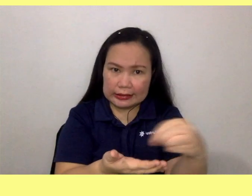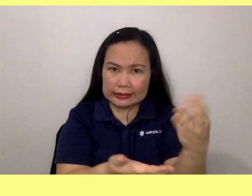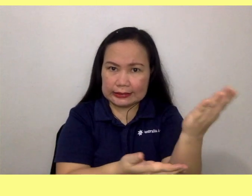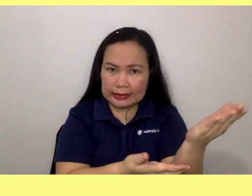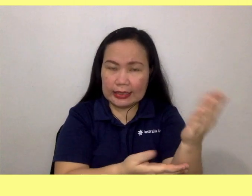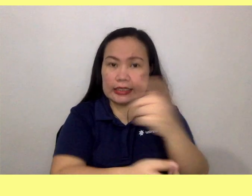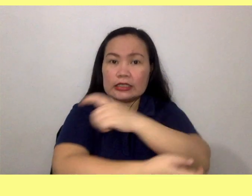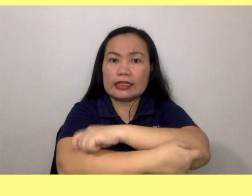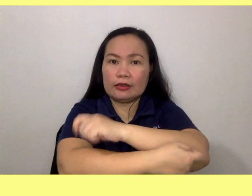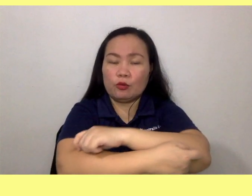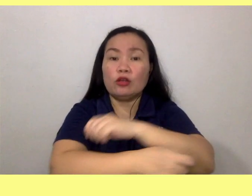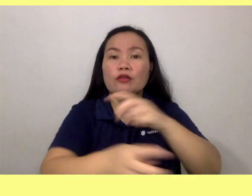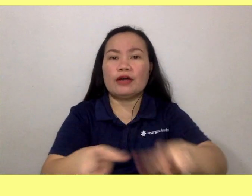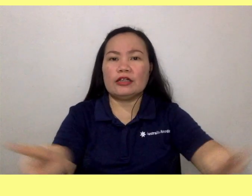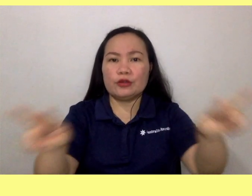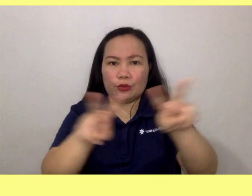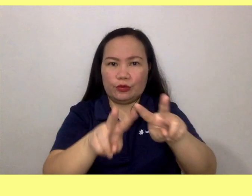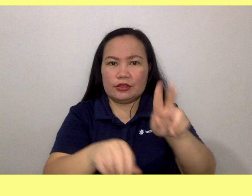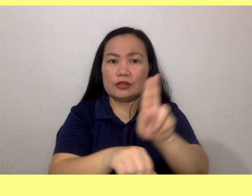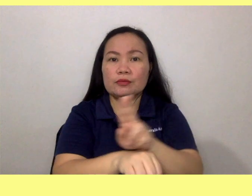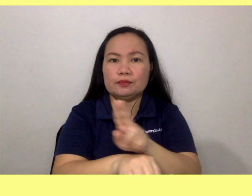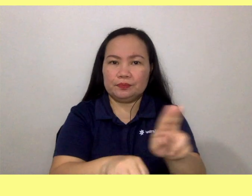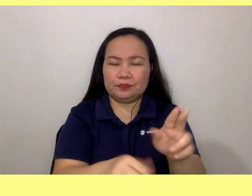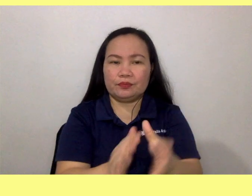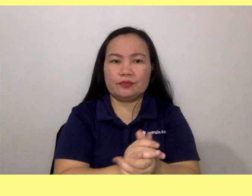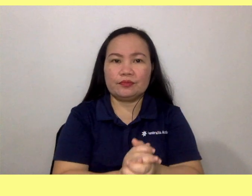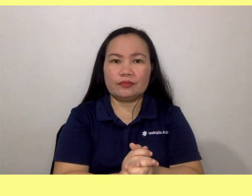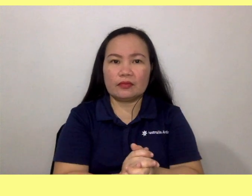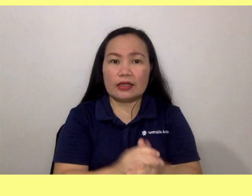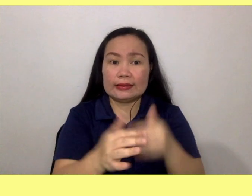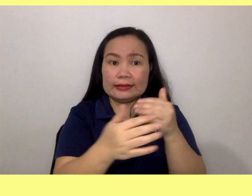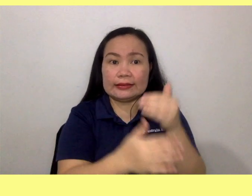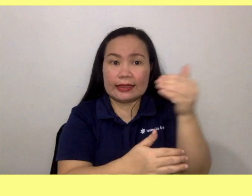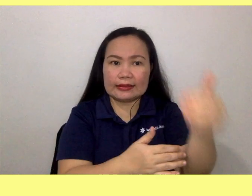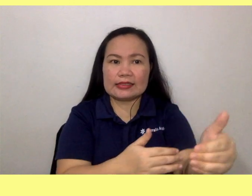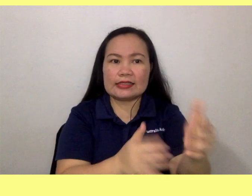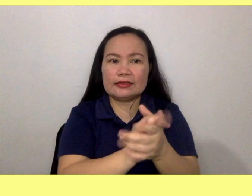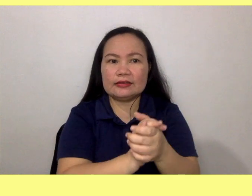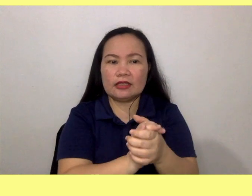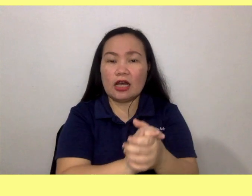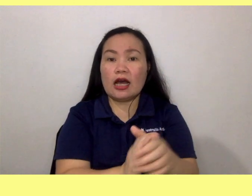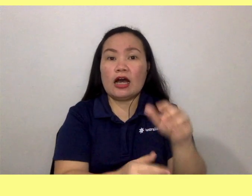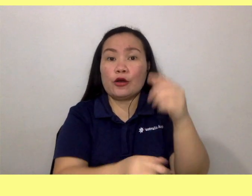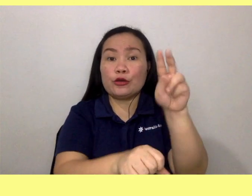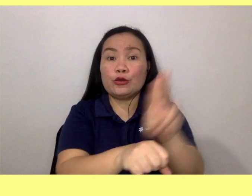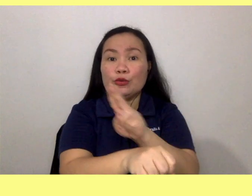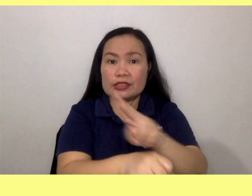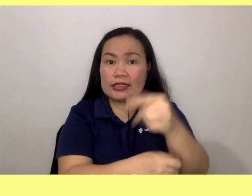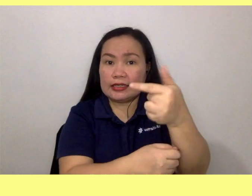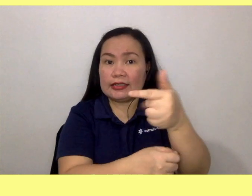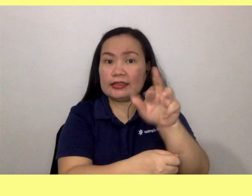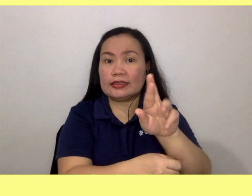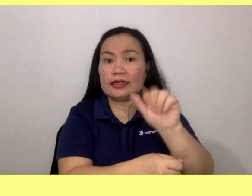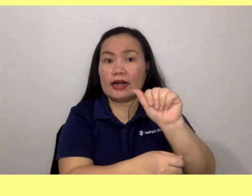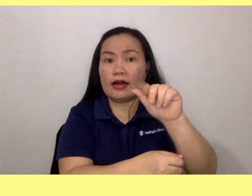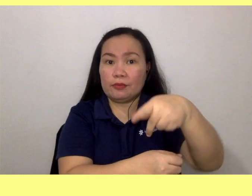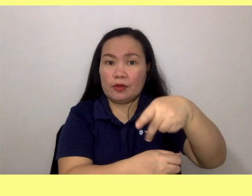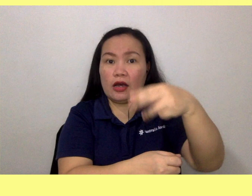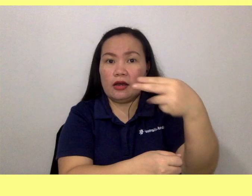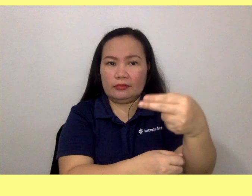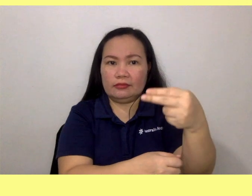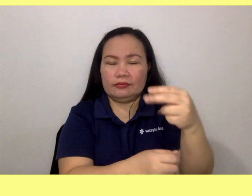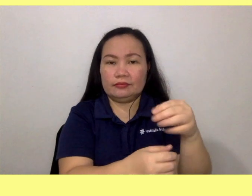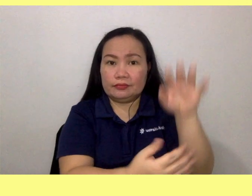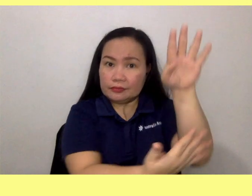table values. Okay? Okay. Sumunod naman ay using graph. Iga-graph